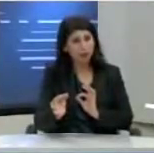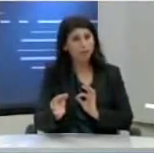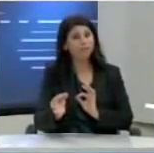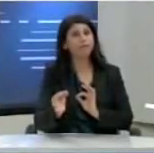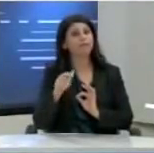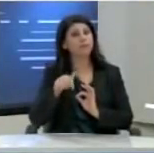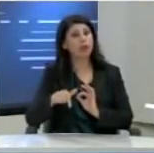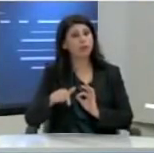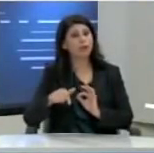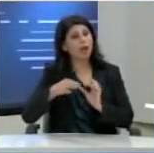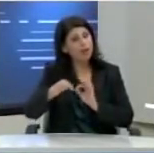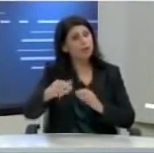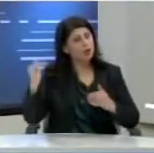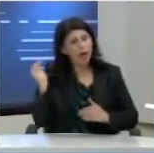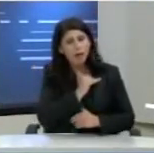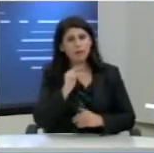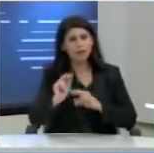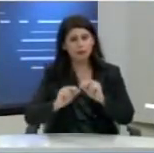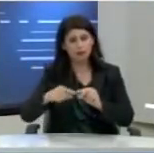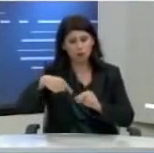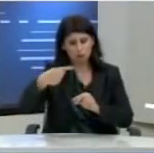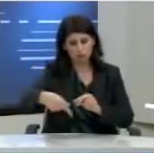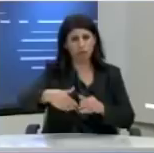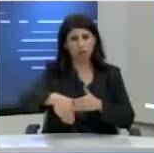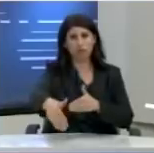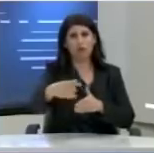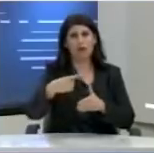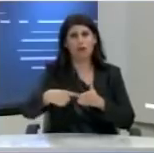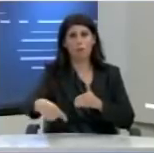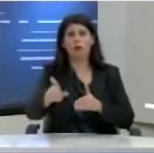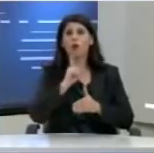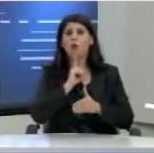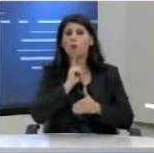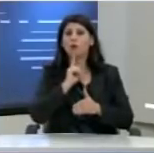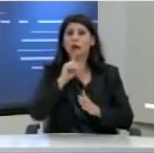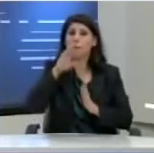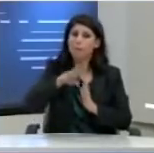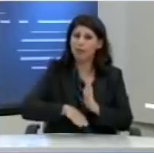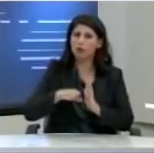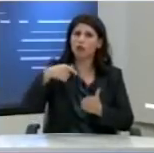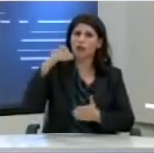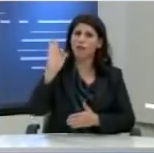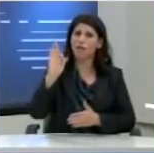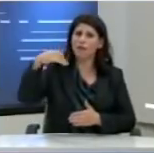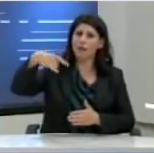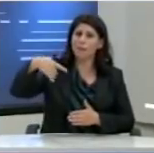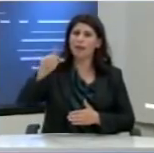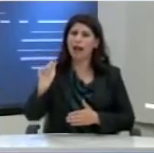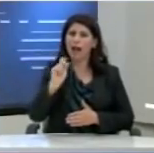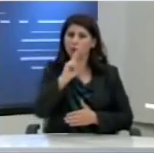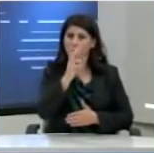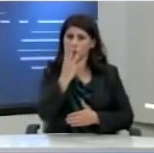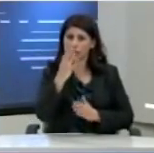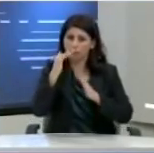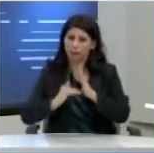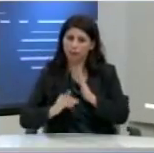θα εφαρμοστούν άμεσα και θα ψηφιστούν την άλλη εβδομάδα, όπως η μείωση του ΦΠΑ από το 24% στο 13%